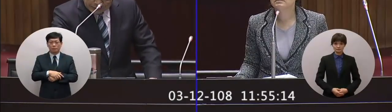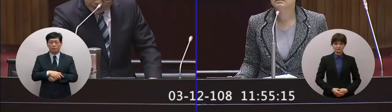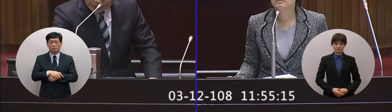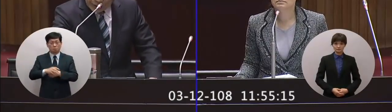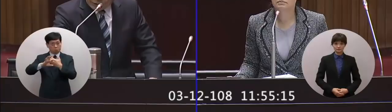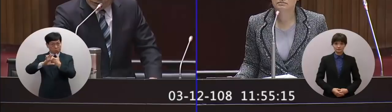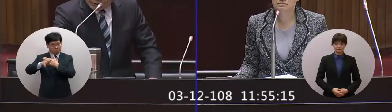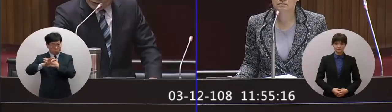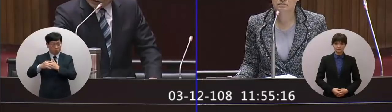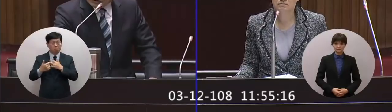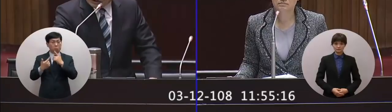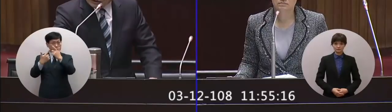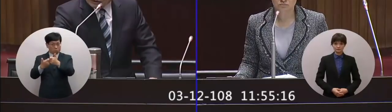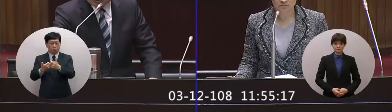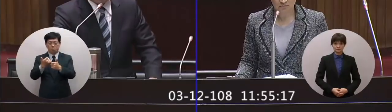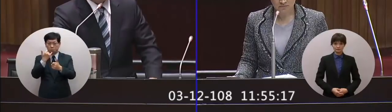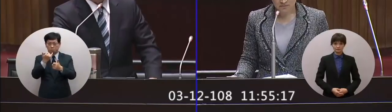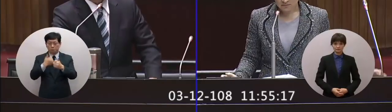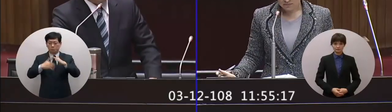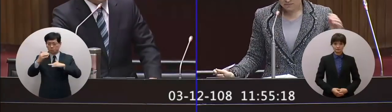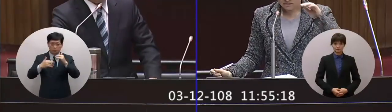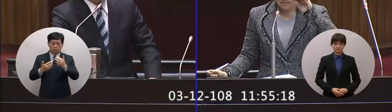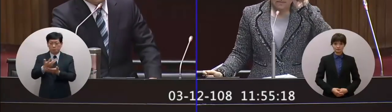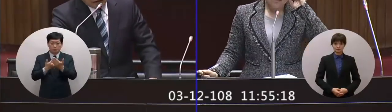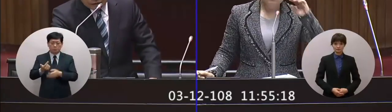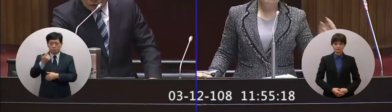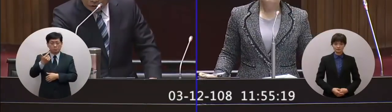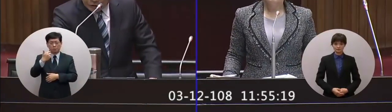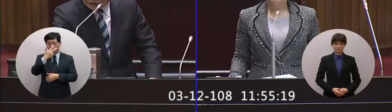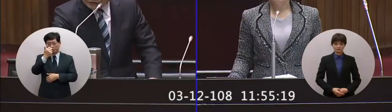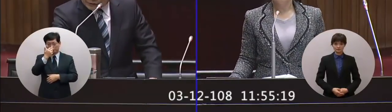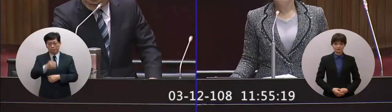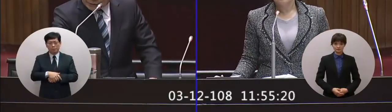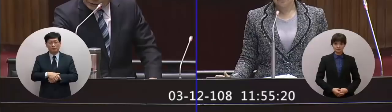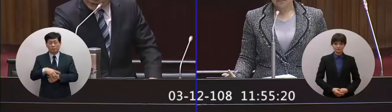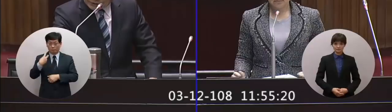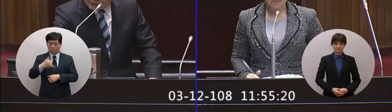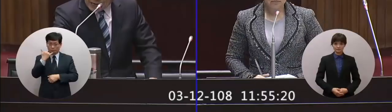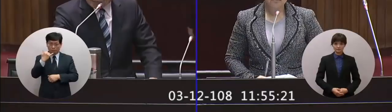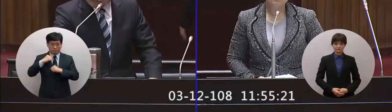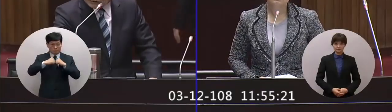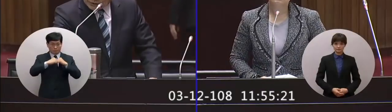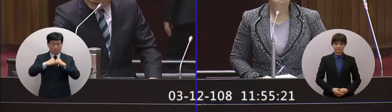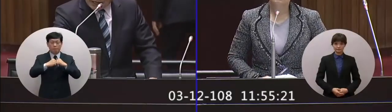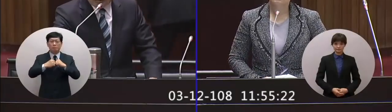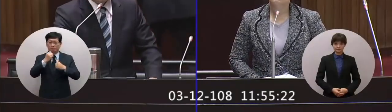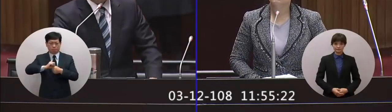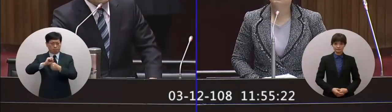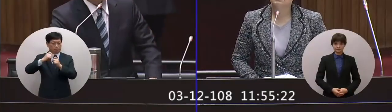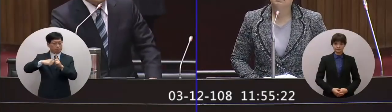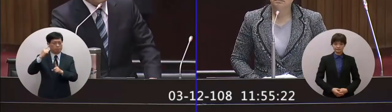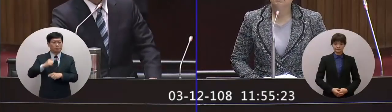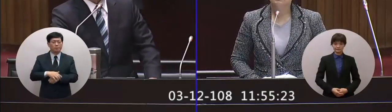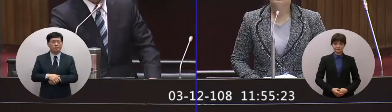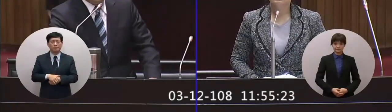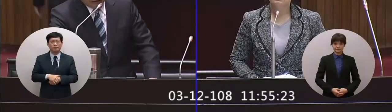来跟世界更容易互动，并且更容易在整个竞争上增强我们的